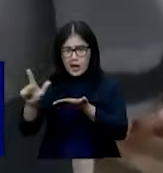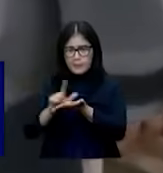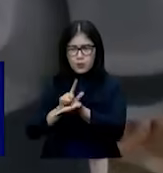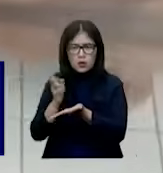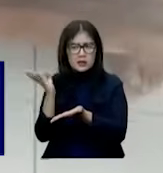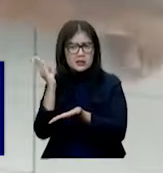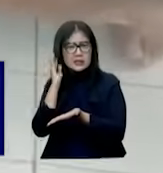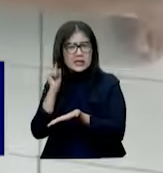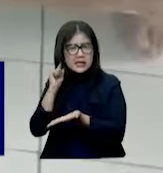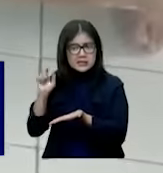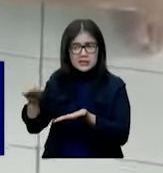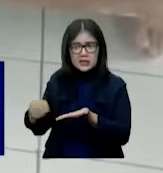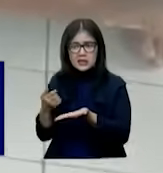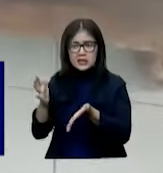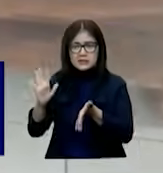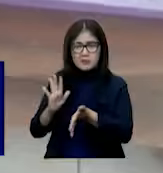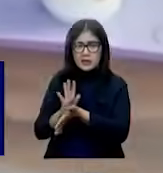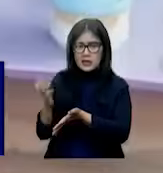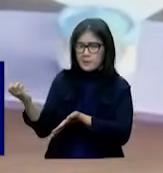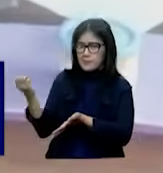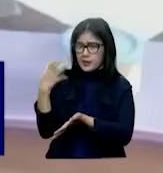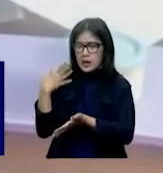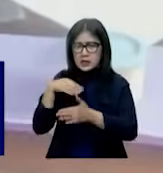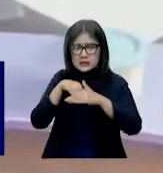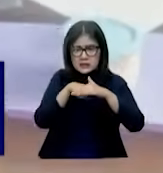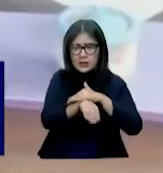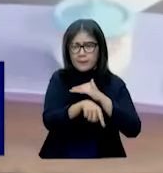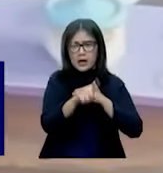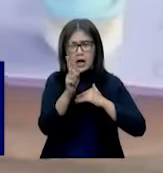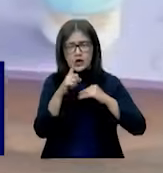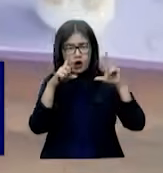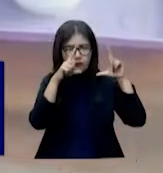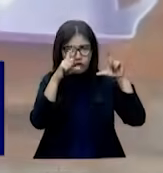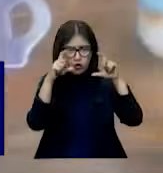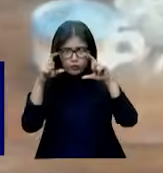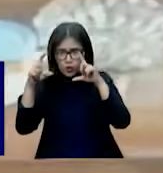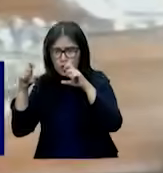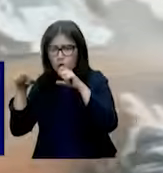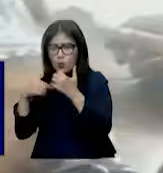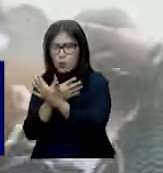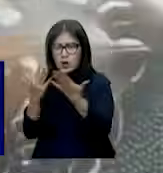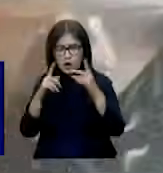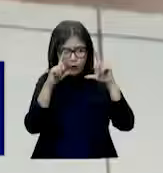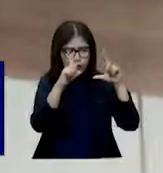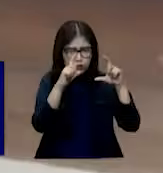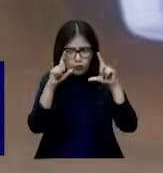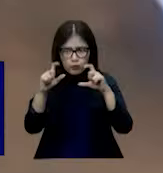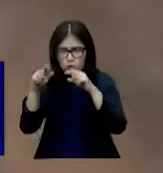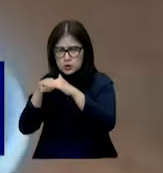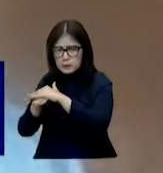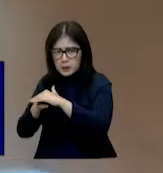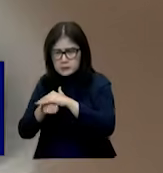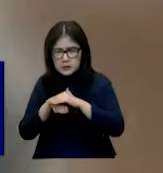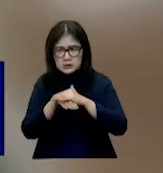Haryanto yang menyebutkan bahwa Haryanto menyimpan sejumlah foto-foto milik warga sekitar dengan ditusuk-tusuk jarum